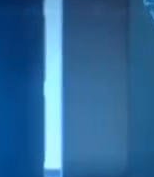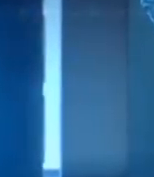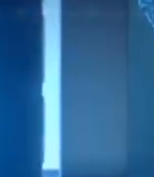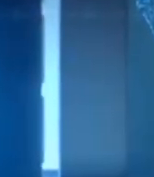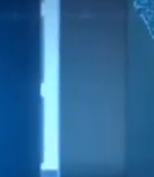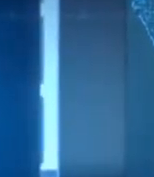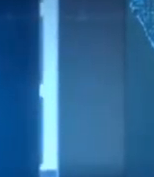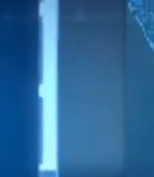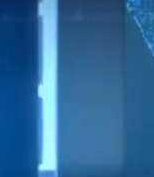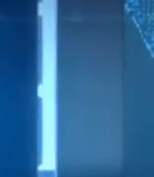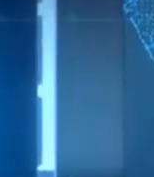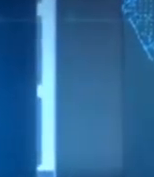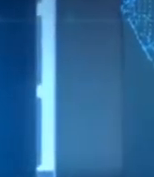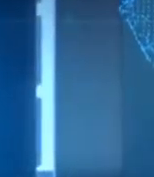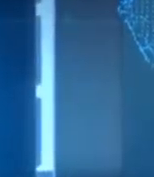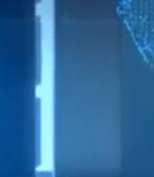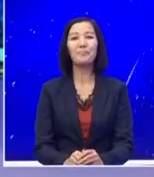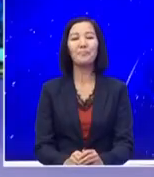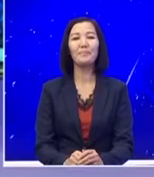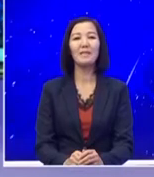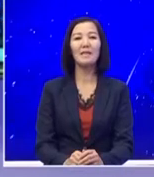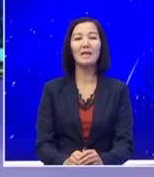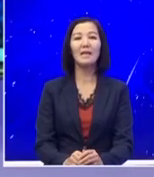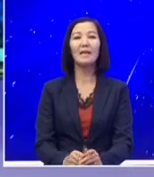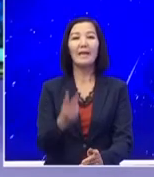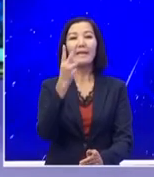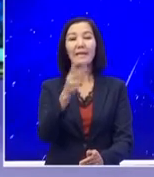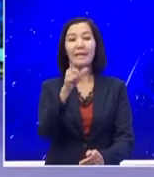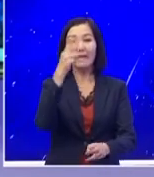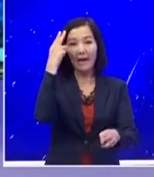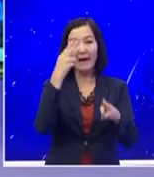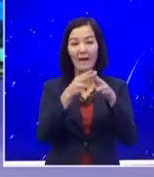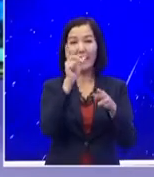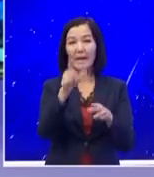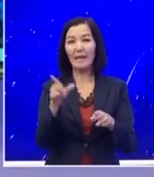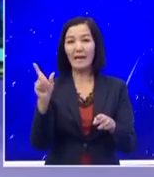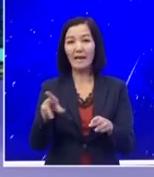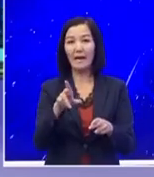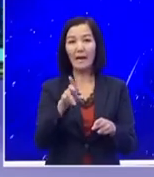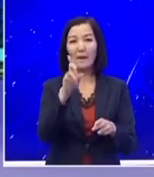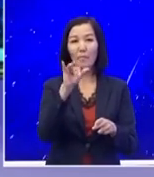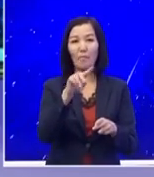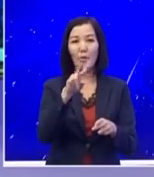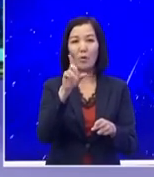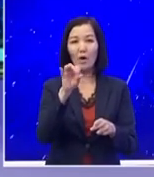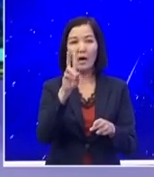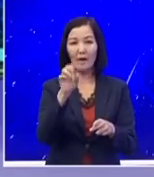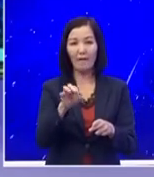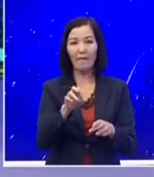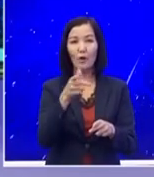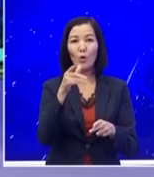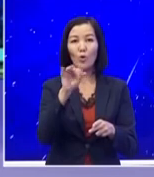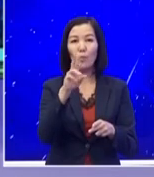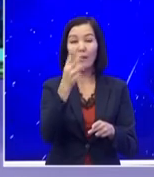Мадина Несіпбек, Жетісу телеарнасы. Жетісудың қос ағалы інілі ақыны Айтақын Бұлғақов пен Төлеужан Ғұмаровқа